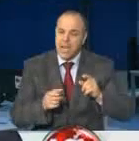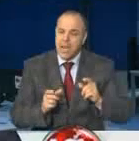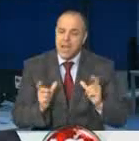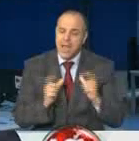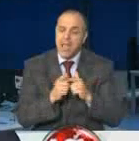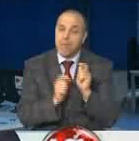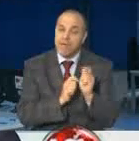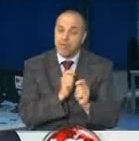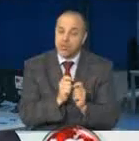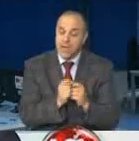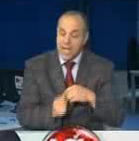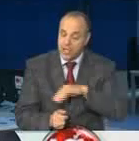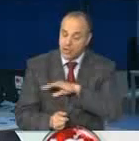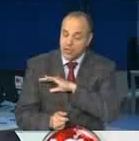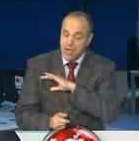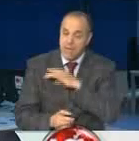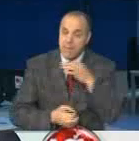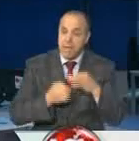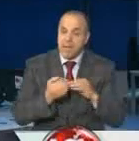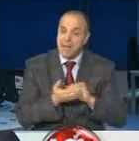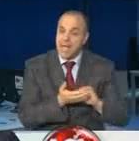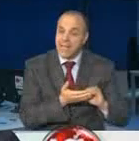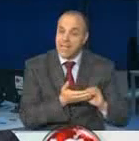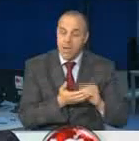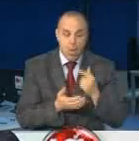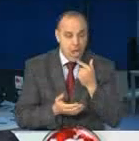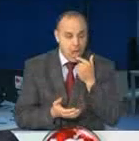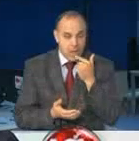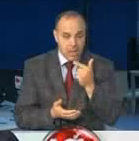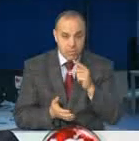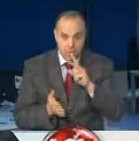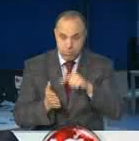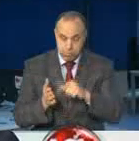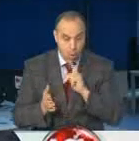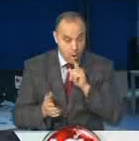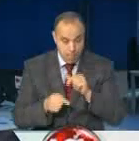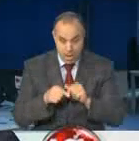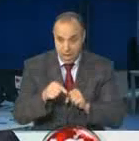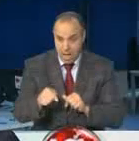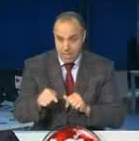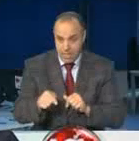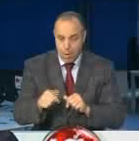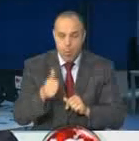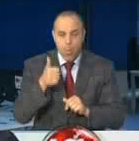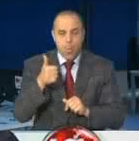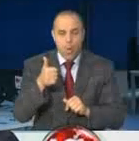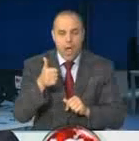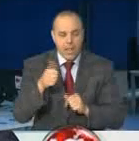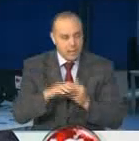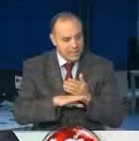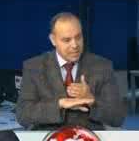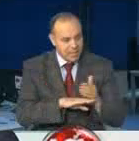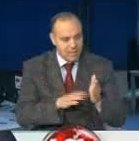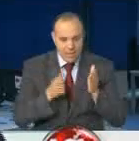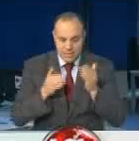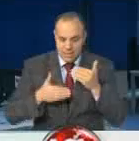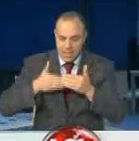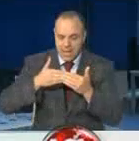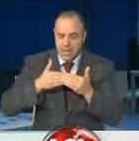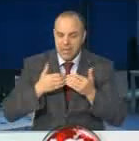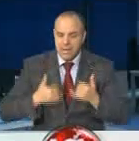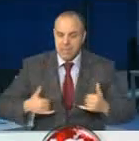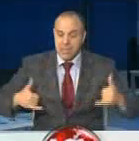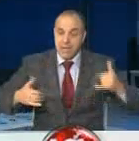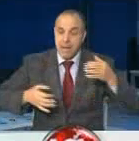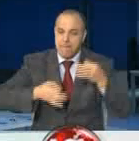الوقتية للإشراف على القضاء العدلي، واعتبرت أن إصدار الأوامر هو السبيل الوحيد لاستكمال تركيبة المجلس